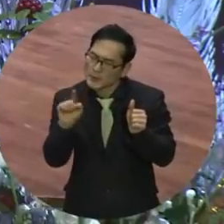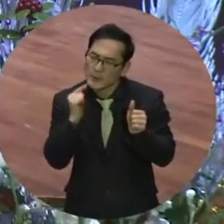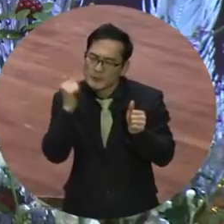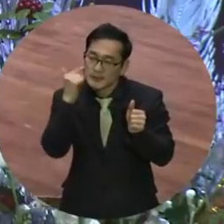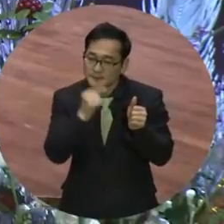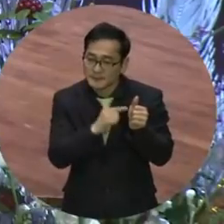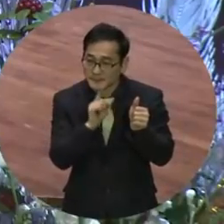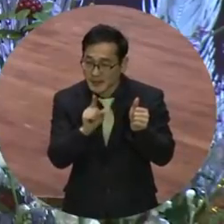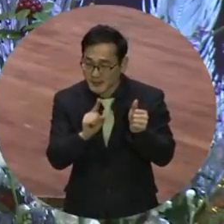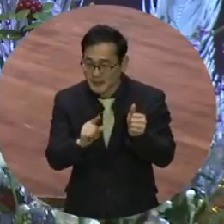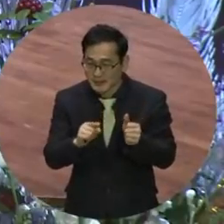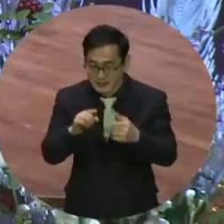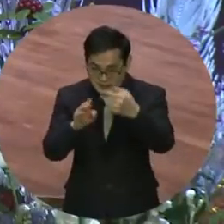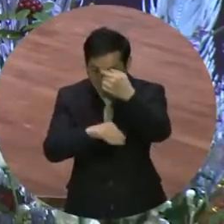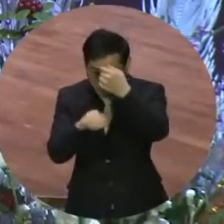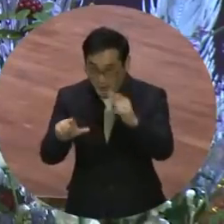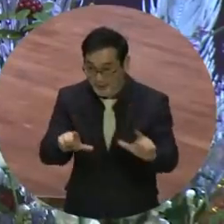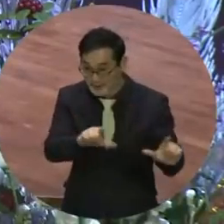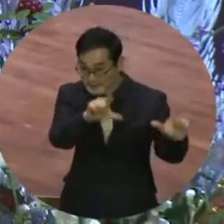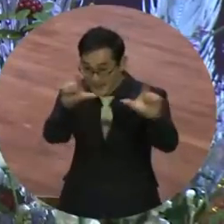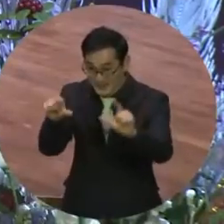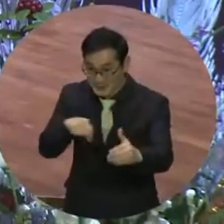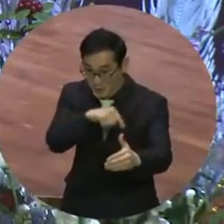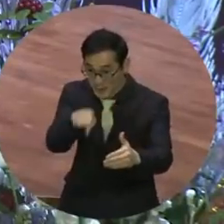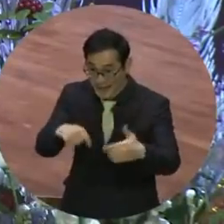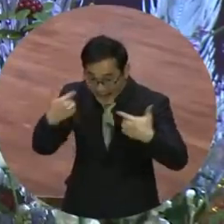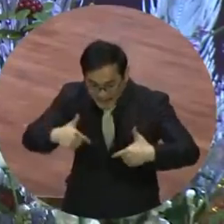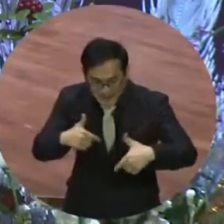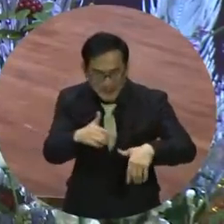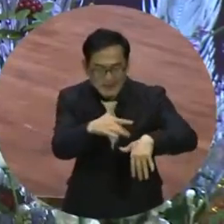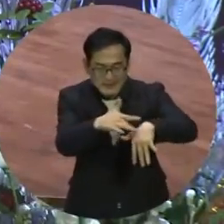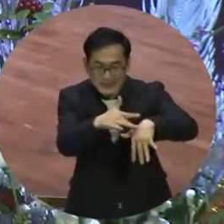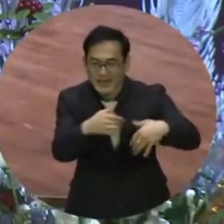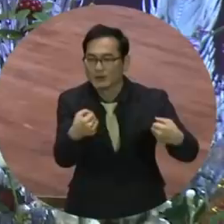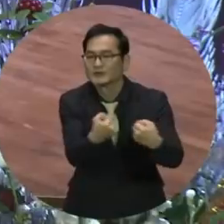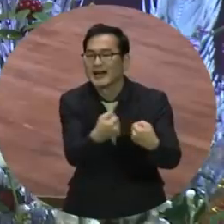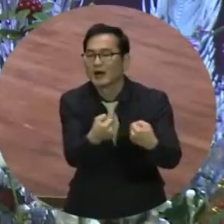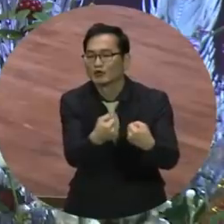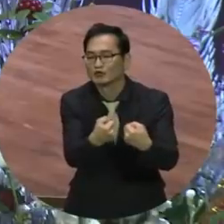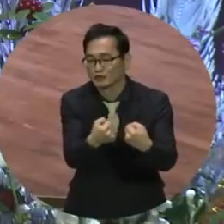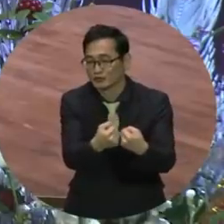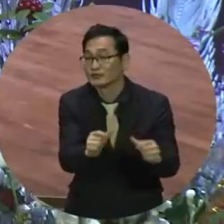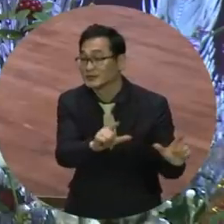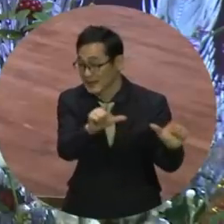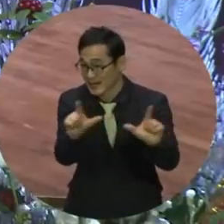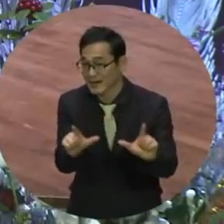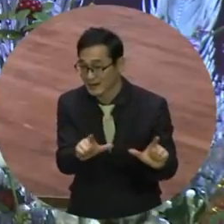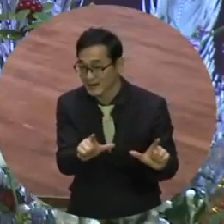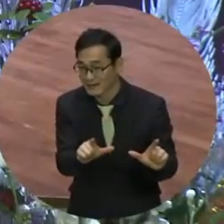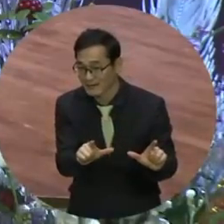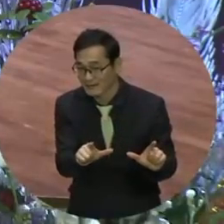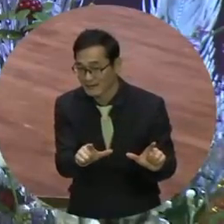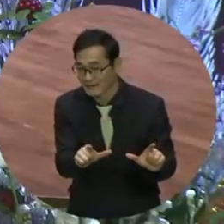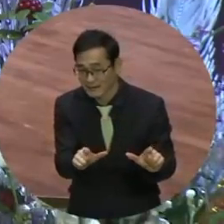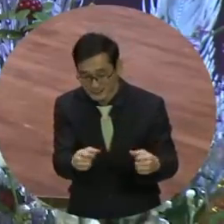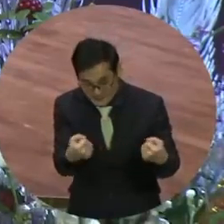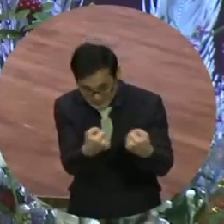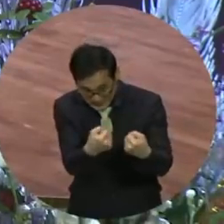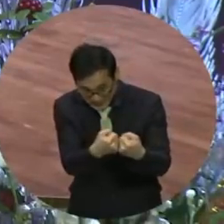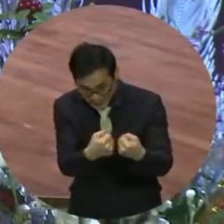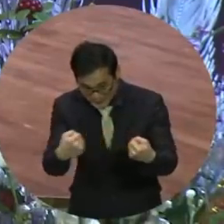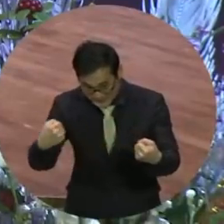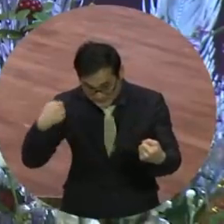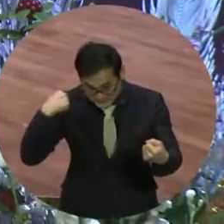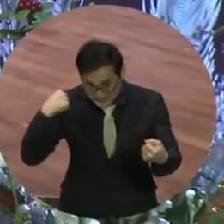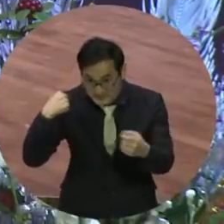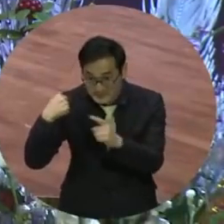성도의 생애는 항상 마귀와 싸우는 생애인데 마귀와 싸울 수 있는 무기가